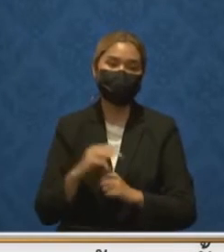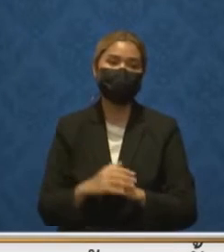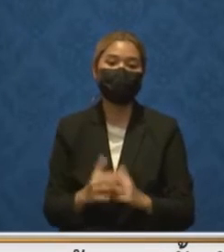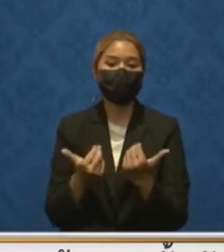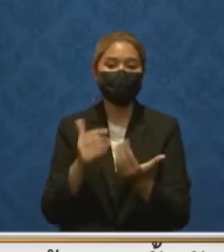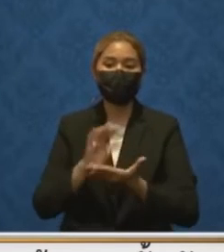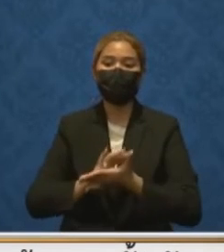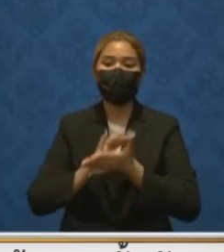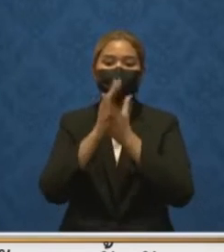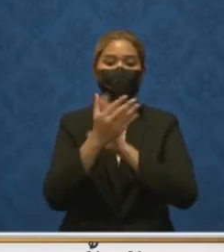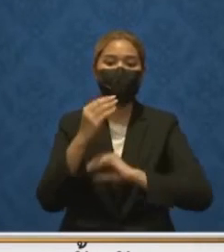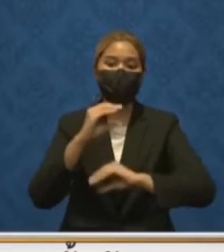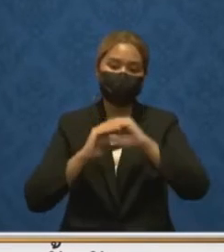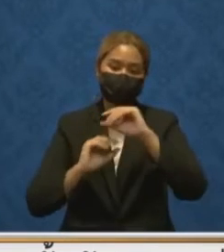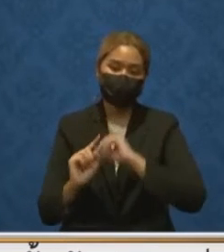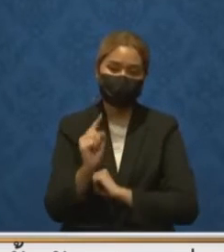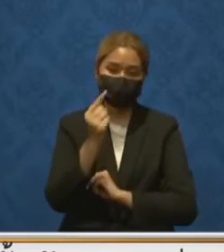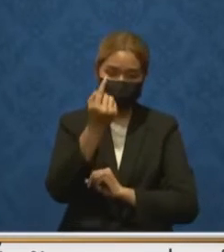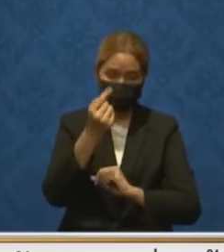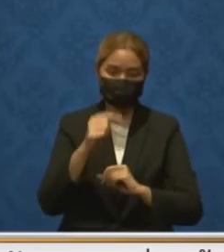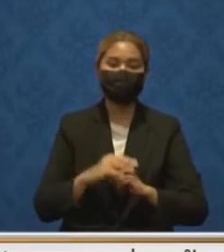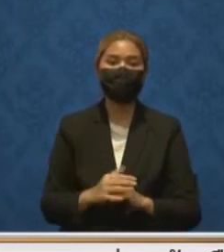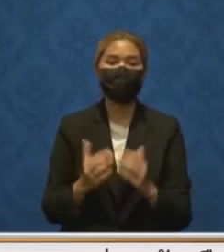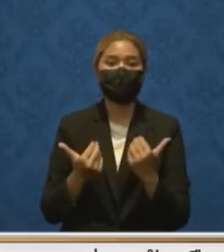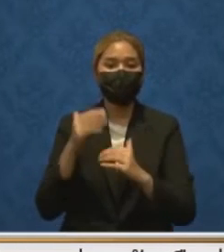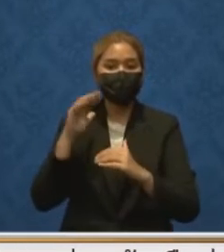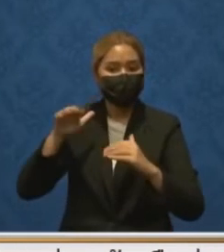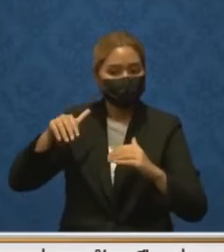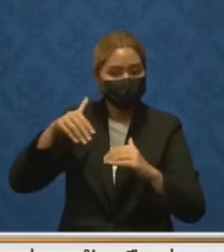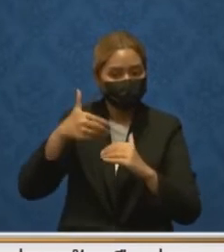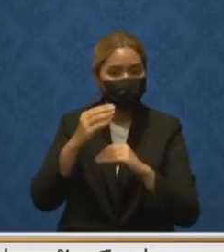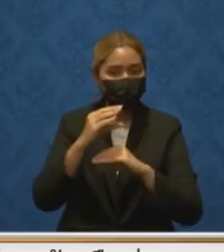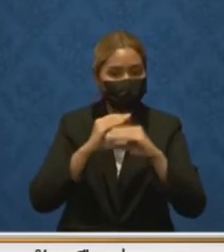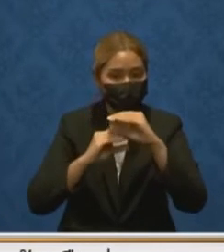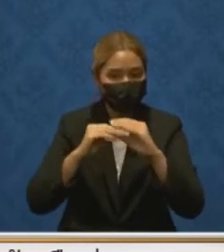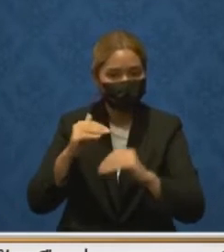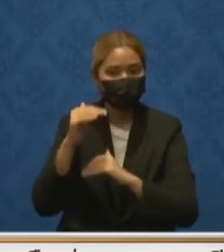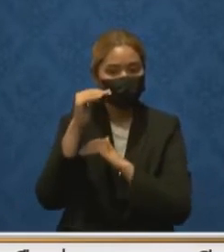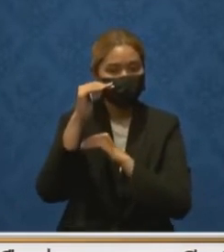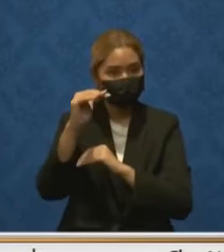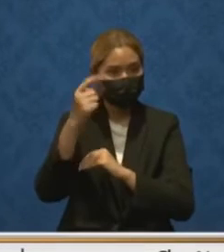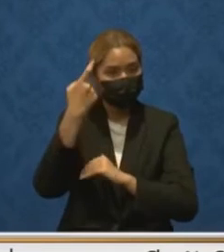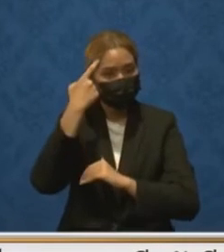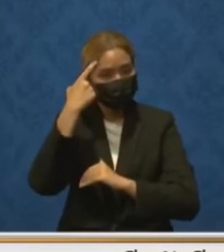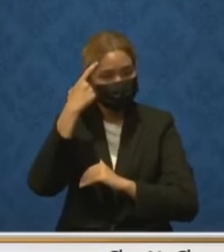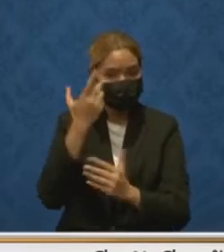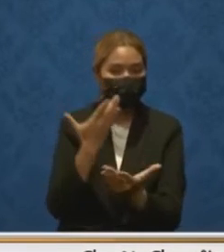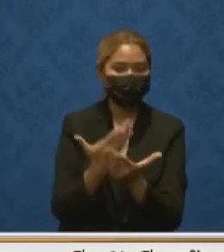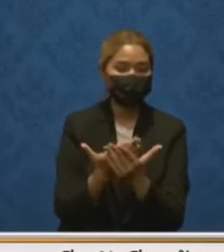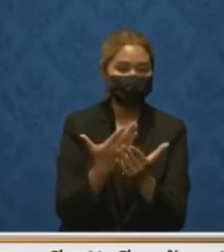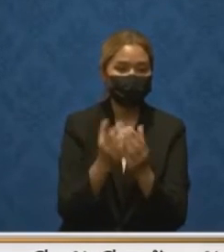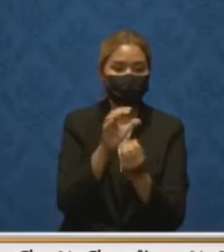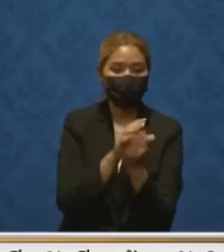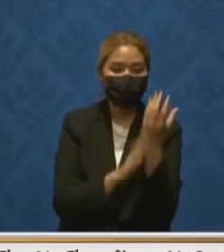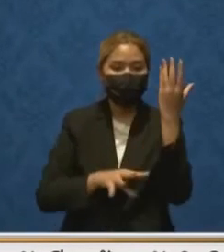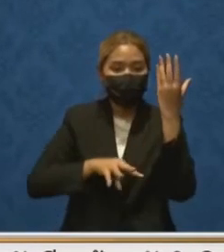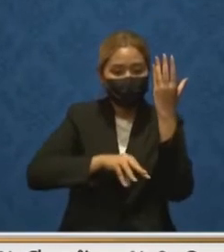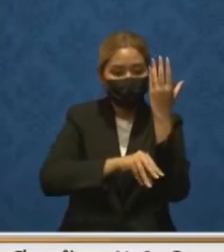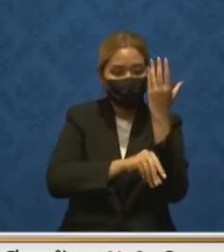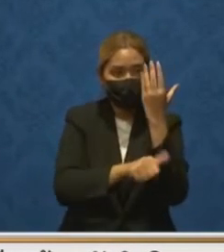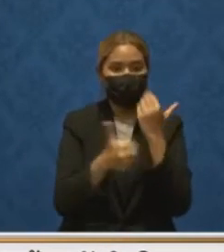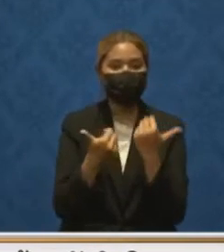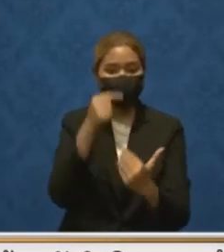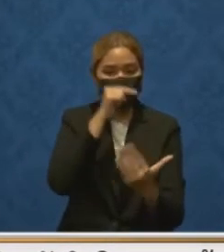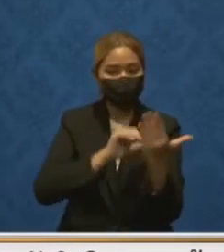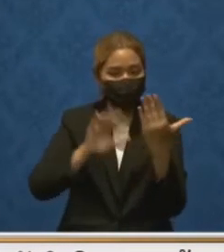อัี้คือโครงสรางที่ได้ดำเนินการให่และจะใช้โครงสรางนี้ในการกำหนดกำกับราคาปุยในประเทศ